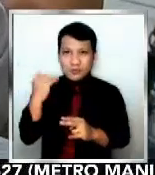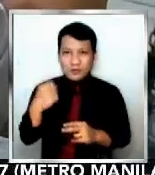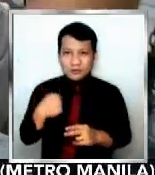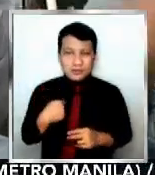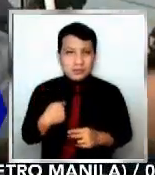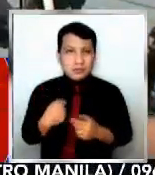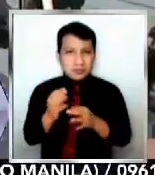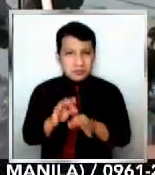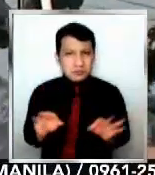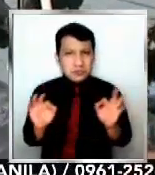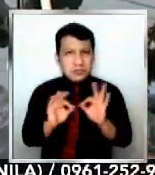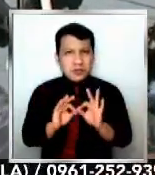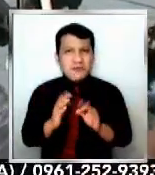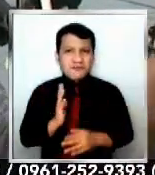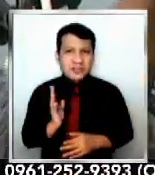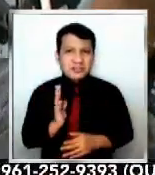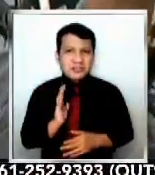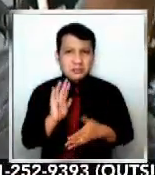mawala lang na